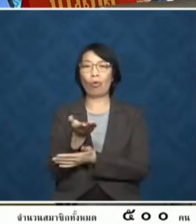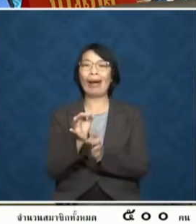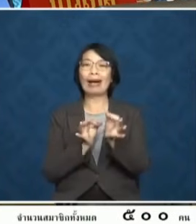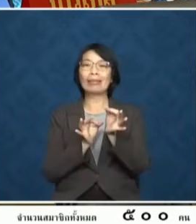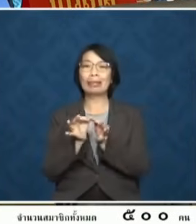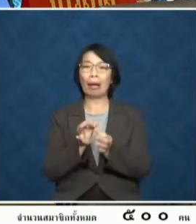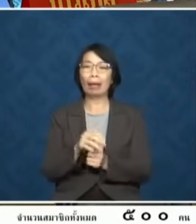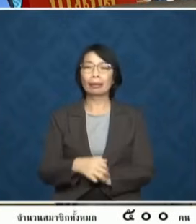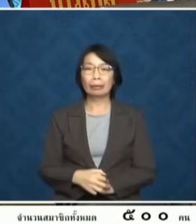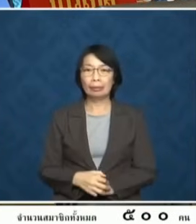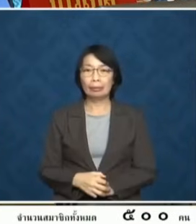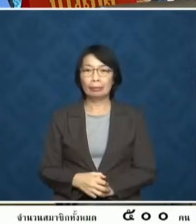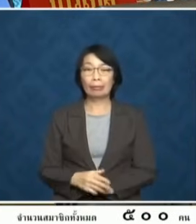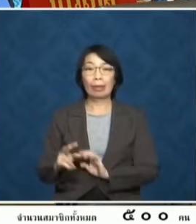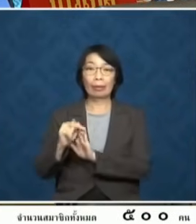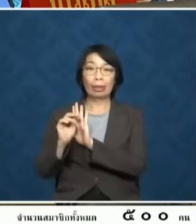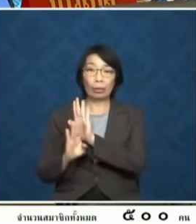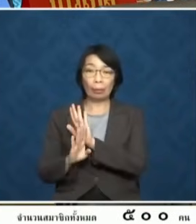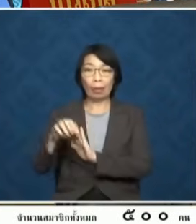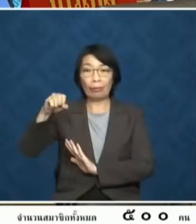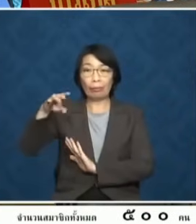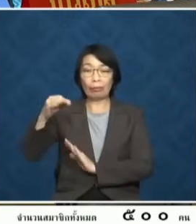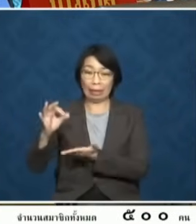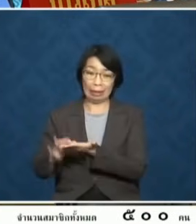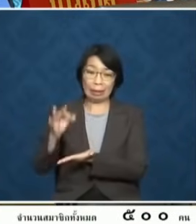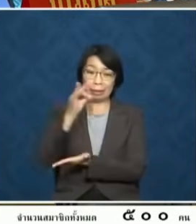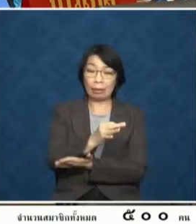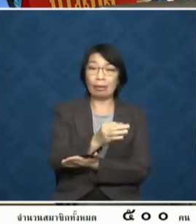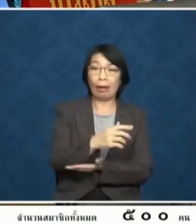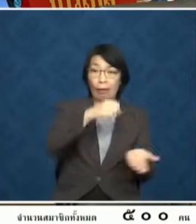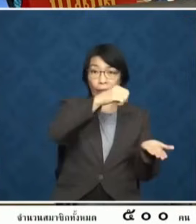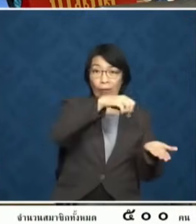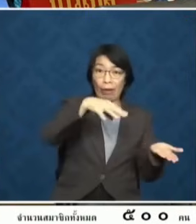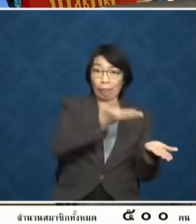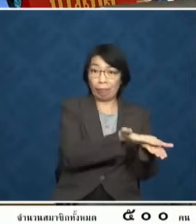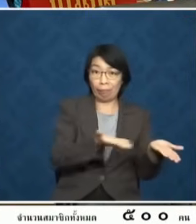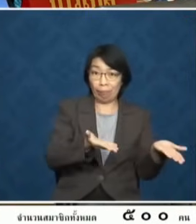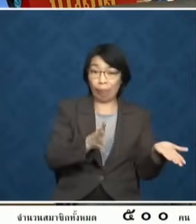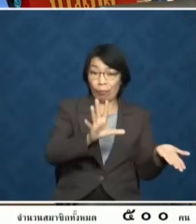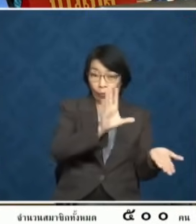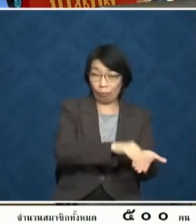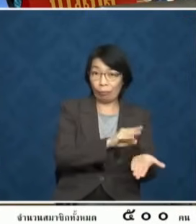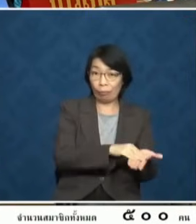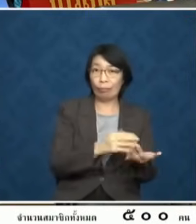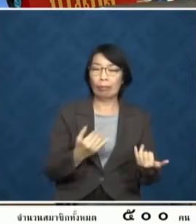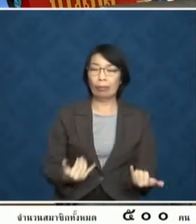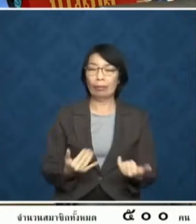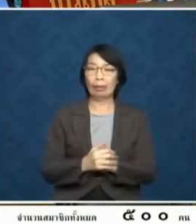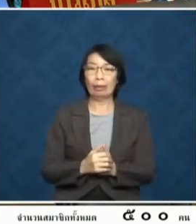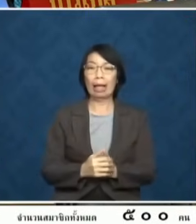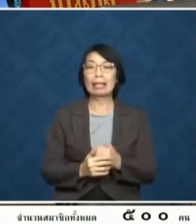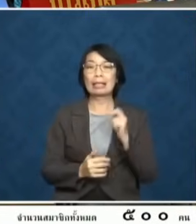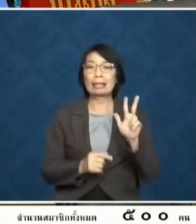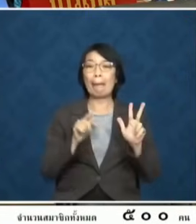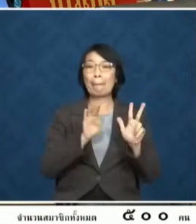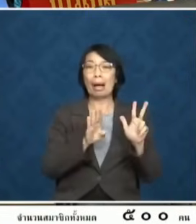ว่านโยบายการสนับสนุนรับซื้อไฟฟ้าจากโซล่าฟาร์มนะคะถ้าในช่วงเวลาดังกล่าวณปัจจุบันเนี่ยอยู่ที่ 3บาท